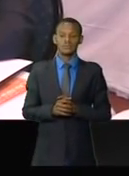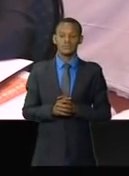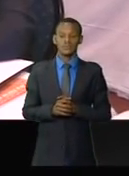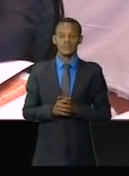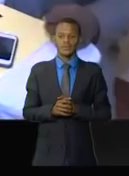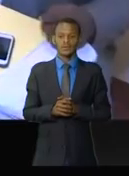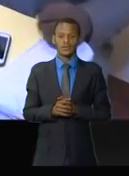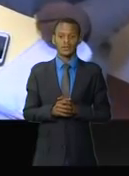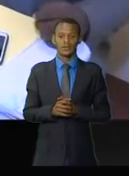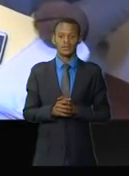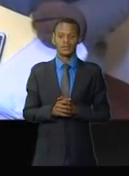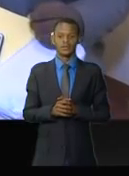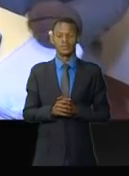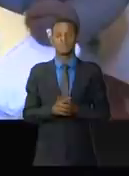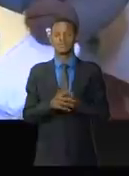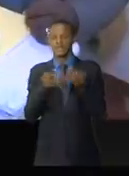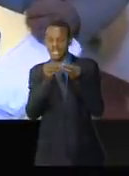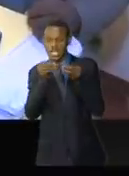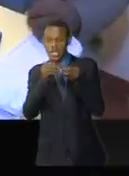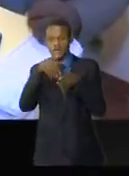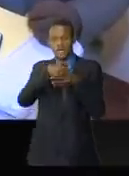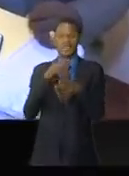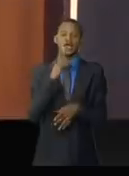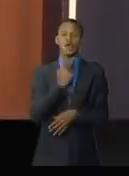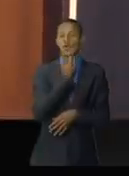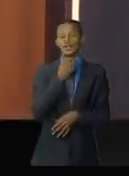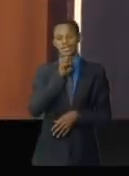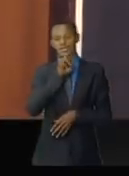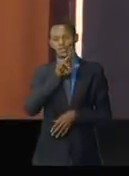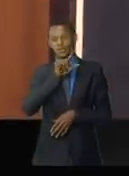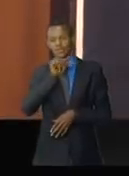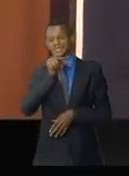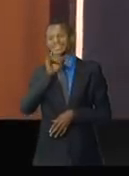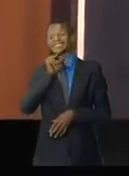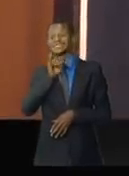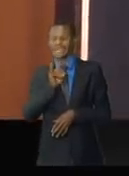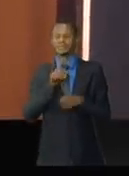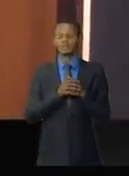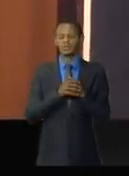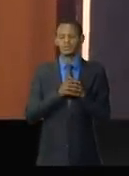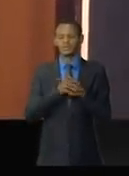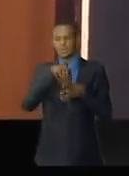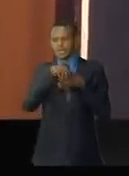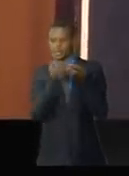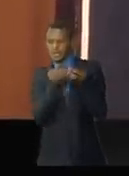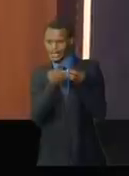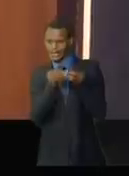rendez-vous à l'hôtel Sultani pour cette réunion publique. Dans ce mot, le coordonnateur national de l'ITIE, Jean-Jacques Kaimbe, a tenu